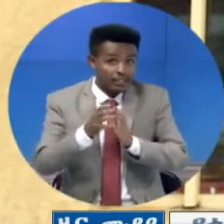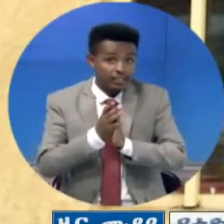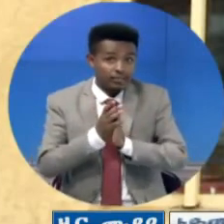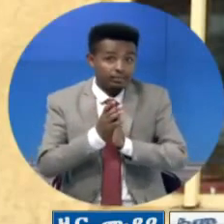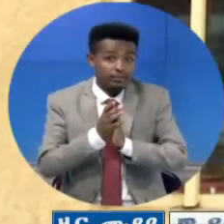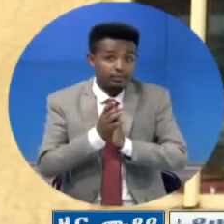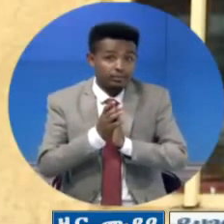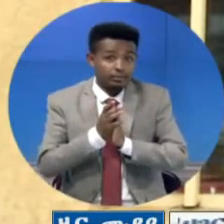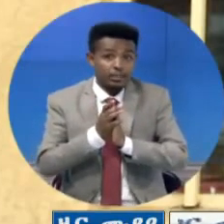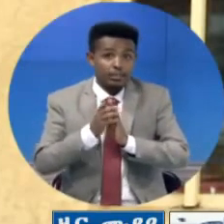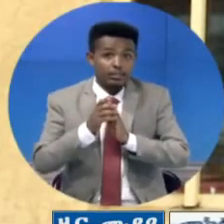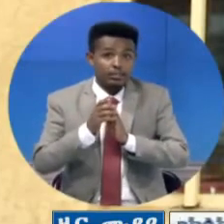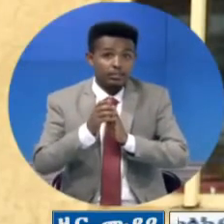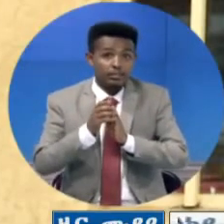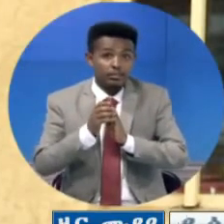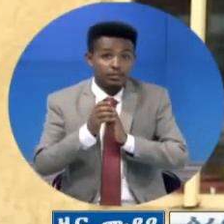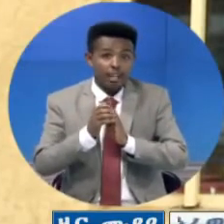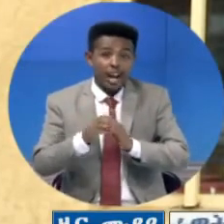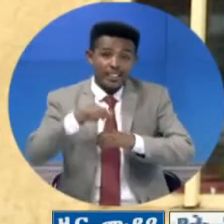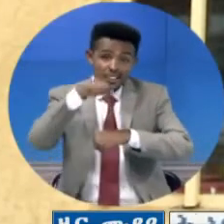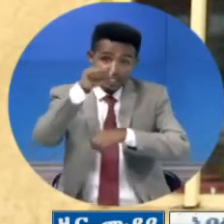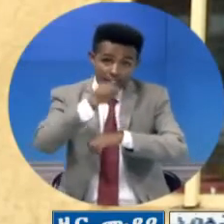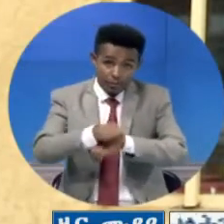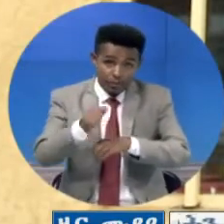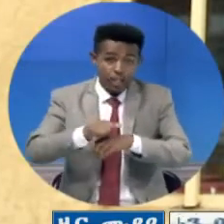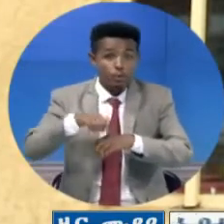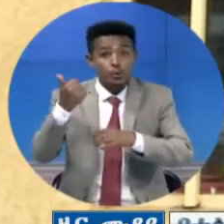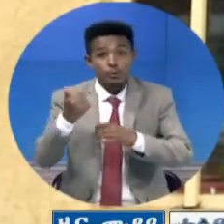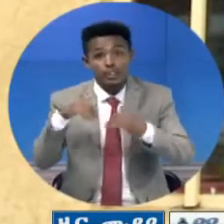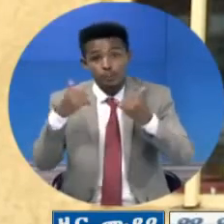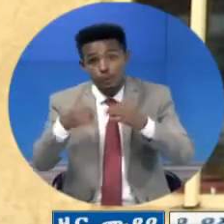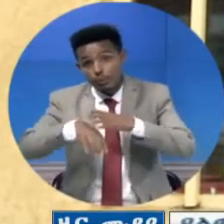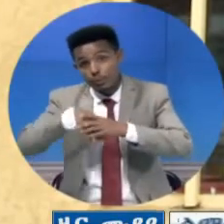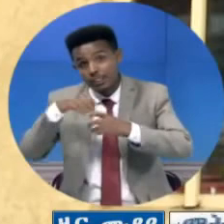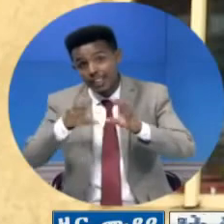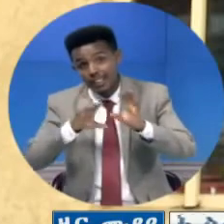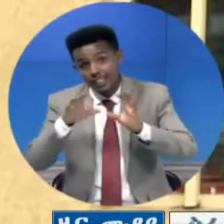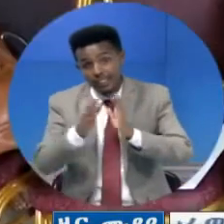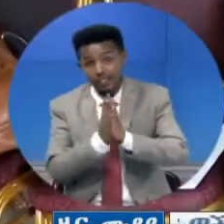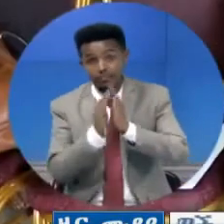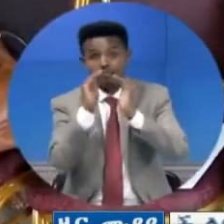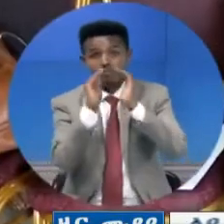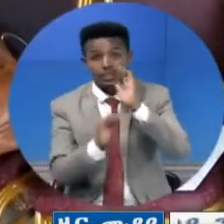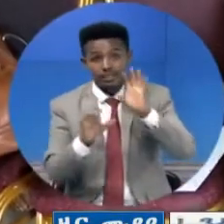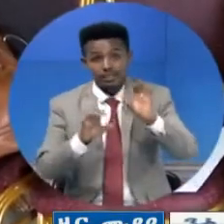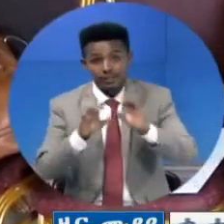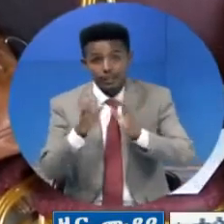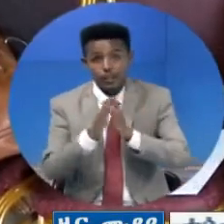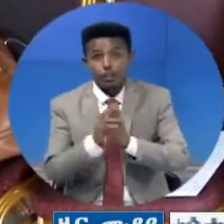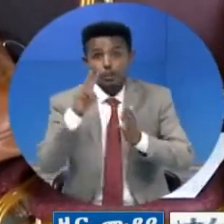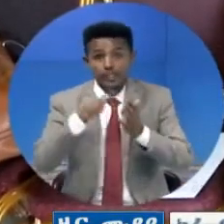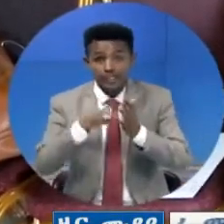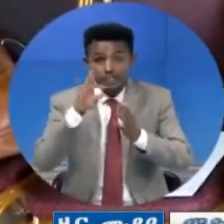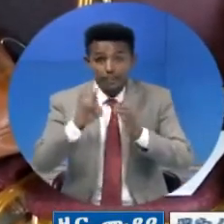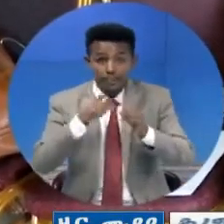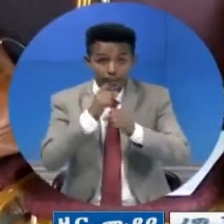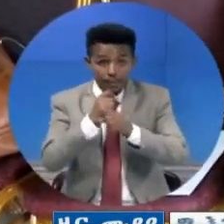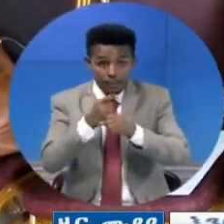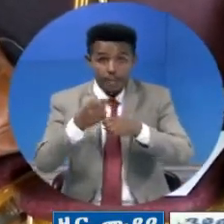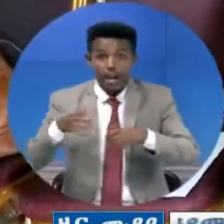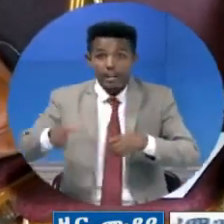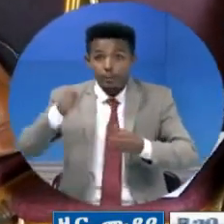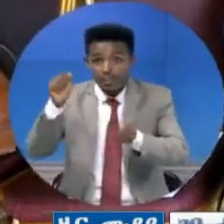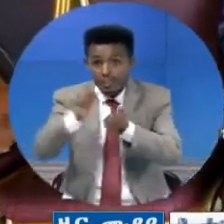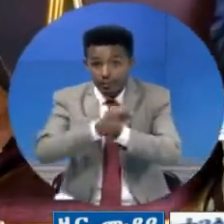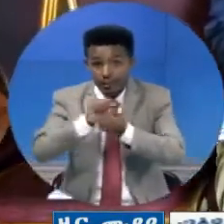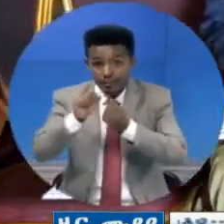የሚሄድ። በቃ አሸናፊ ሆኖ ሌሎቹን ከጨዋታ ውጭ እያደረገ ብዙ ህይወቱን እያመናመነ የሚሄድበት ሁኔታ ነው። ከ2008 ዓ.ም ጀምሮ አረሞችን